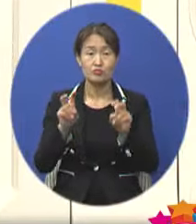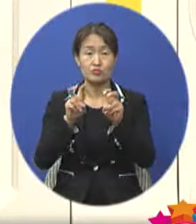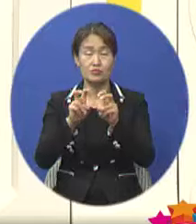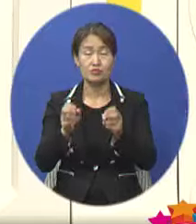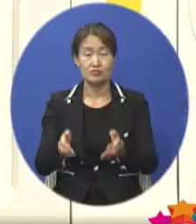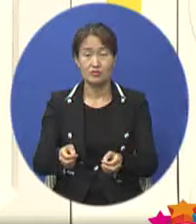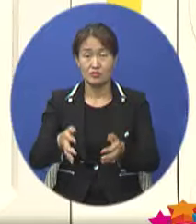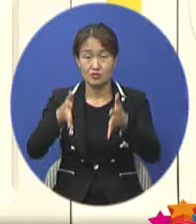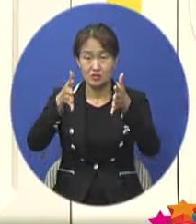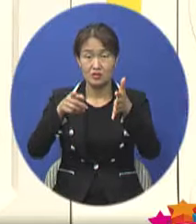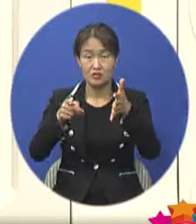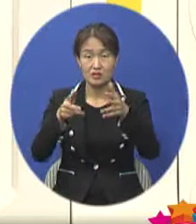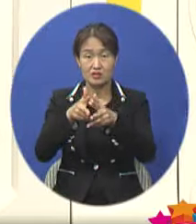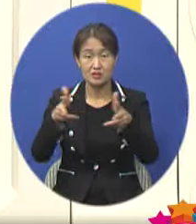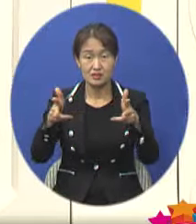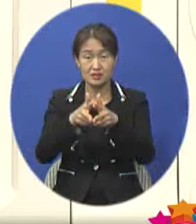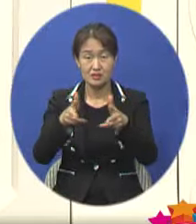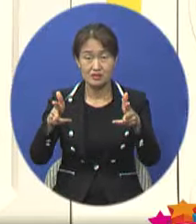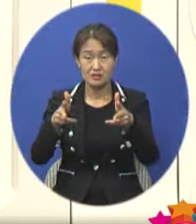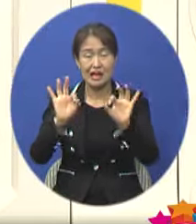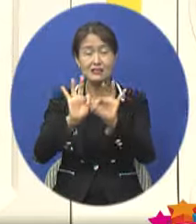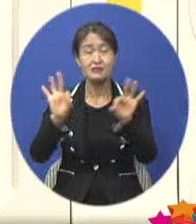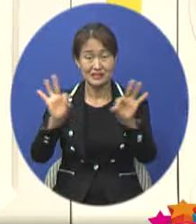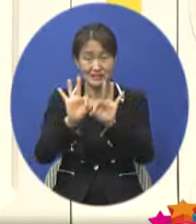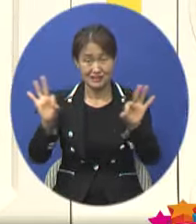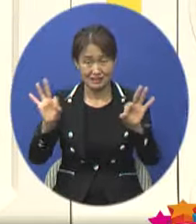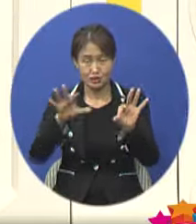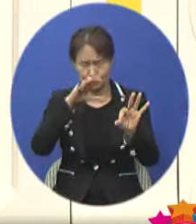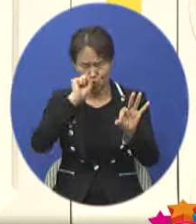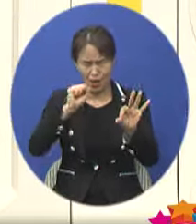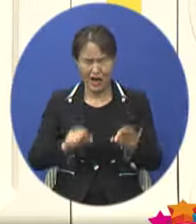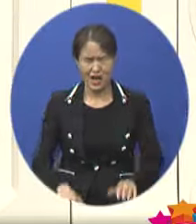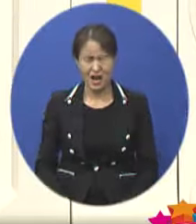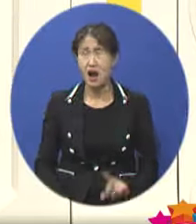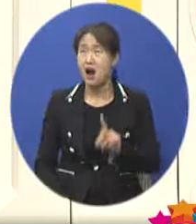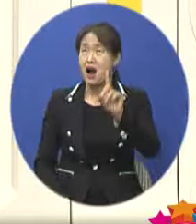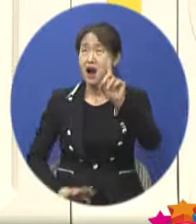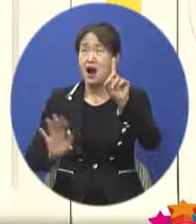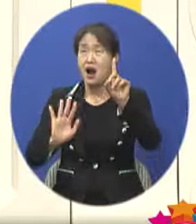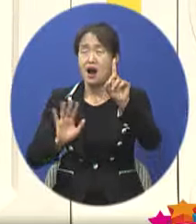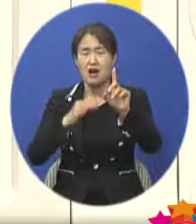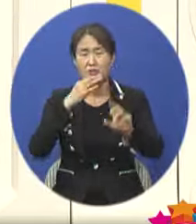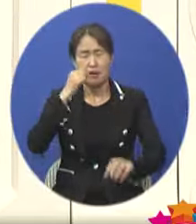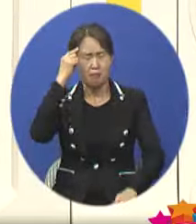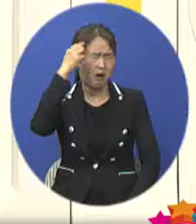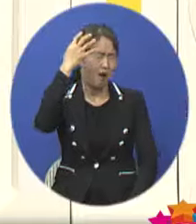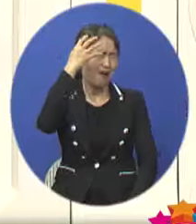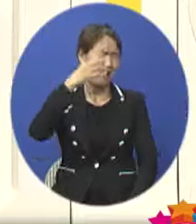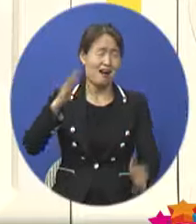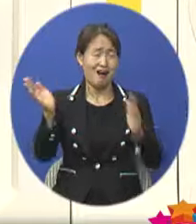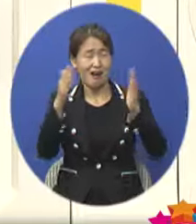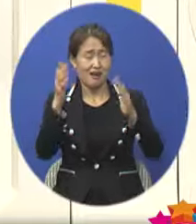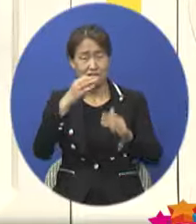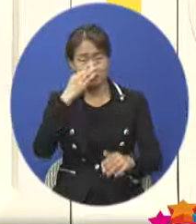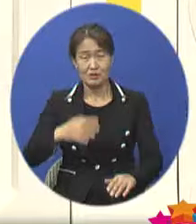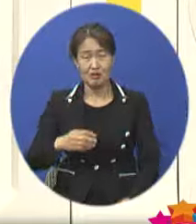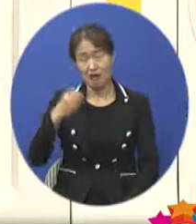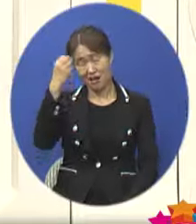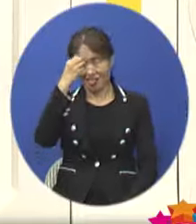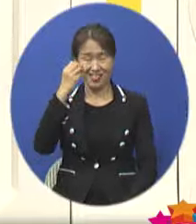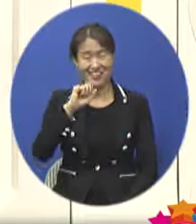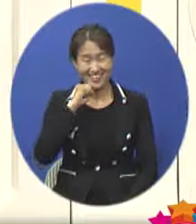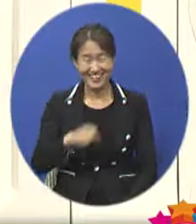20층짜리인데요. 10층에 예. 이사 왔어요. 몇 층이요? 10층. 10층 딱 좋아, 20층에. 예. 너무 높으면 흔들려가지고 막 나 어지러워서 못 살겠어. 뭐가 흔들려요? 어지러워서 나는